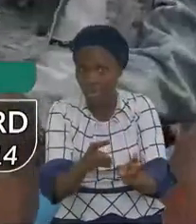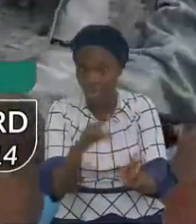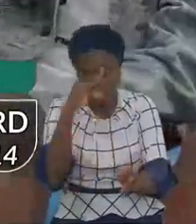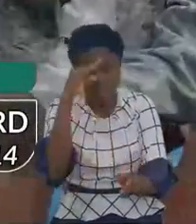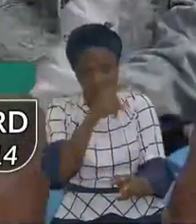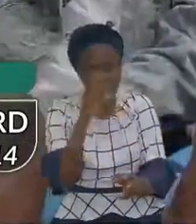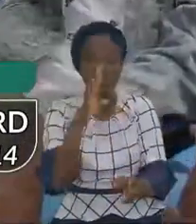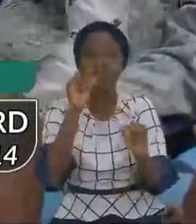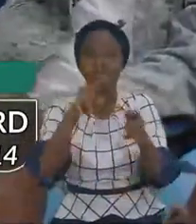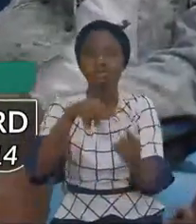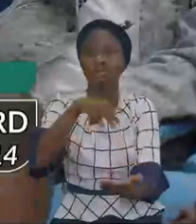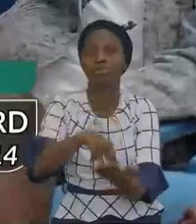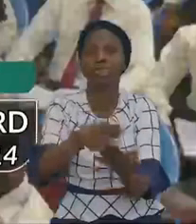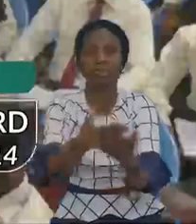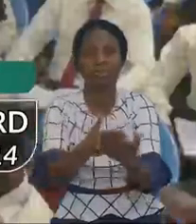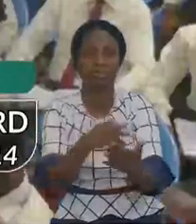qui.